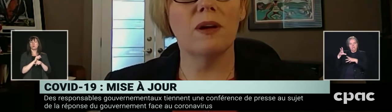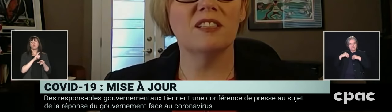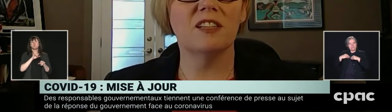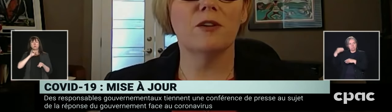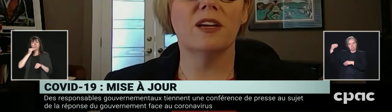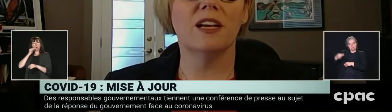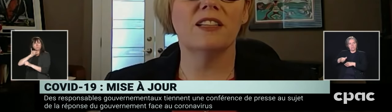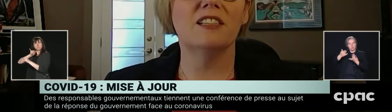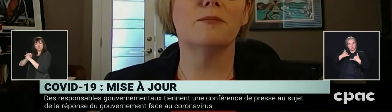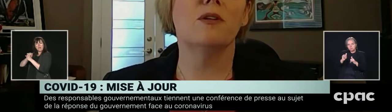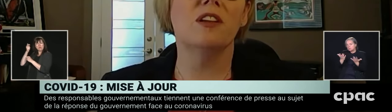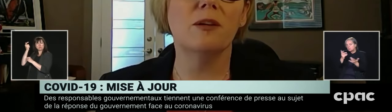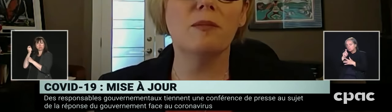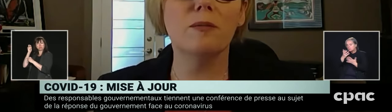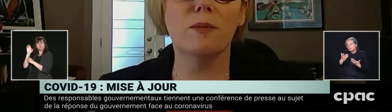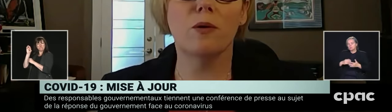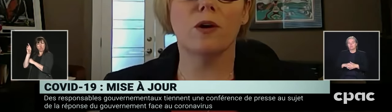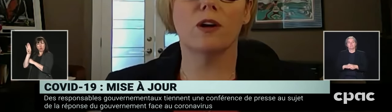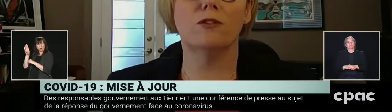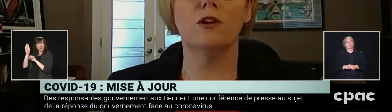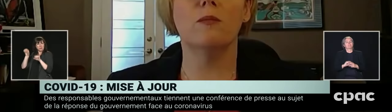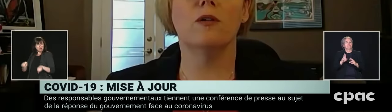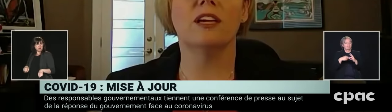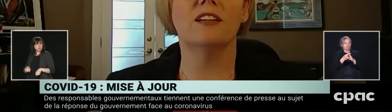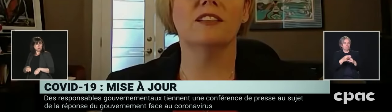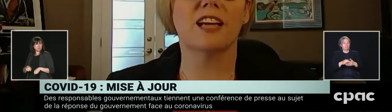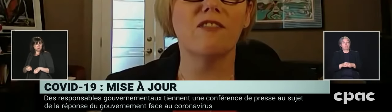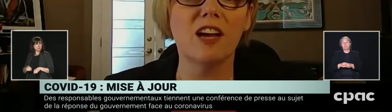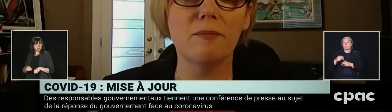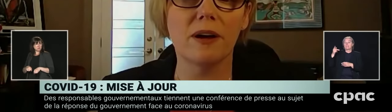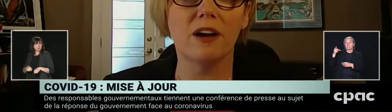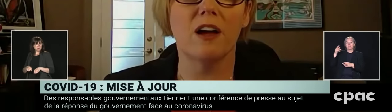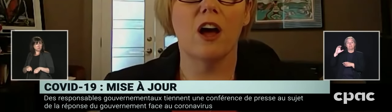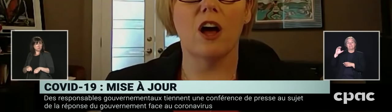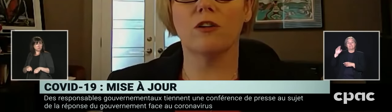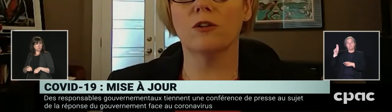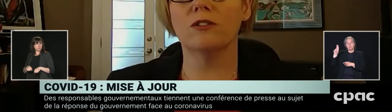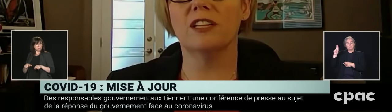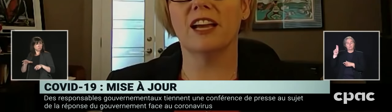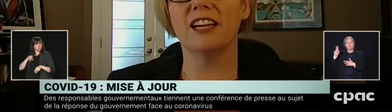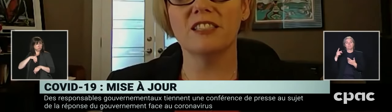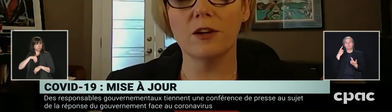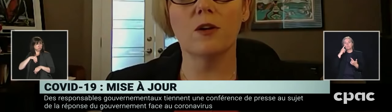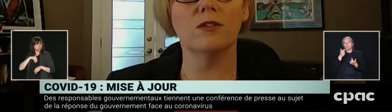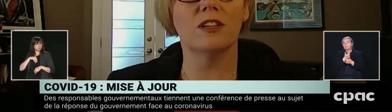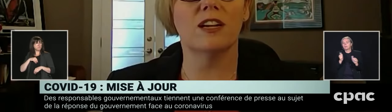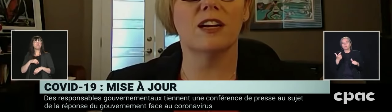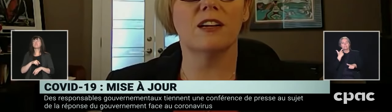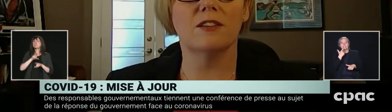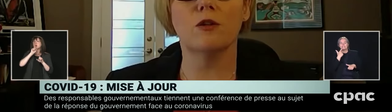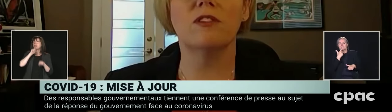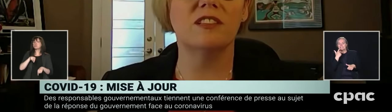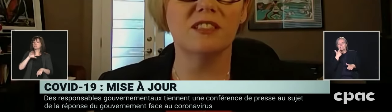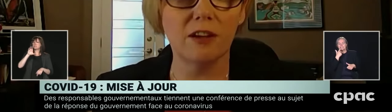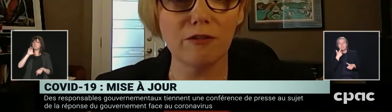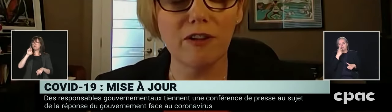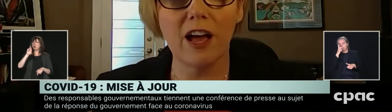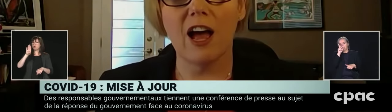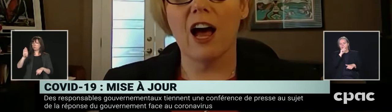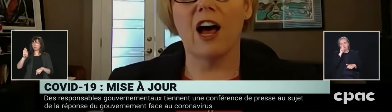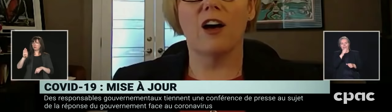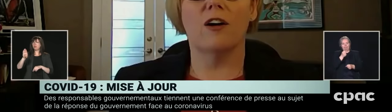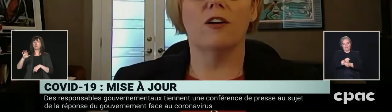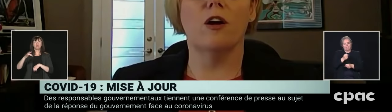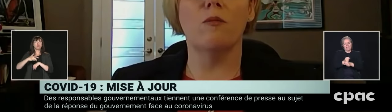Le PCU est disponible pour tout le monde qui ne travaille pas à cause des raisons de la COVID-19.